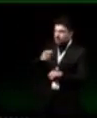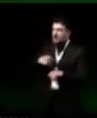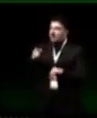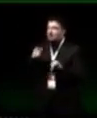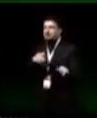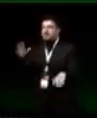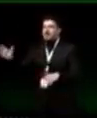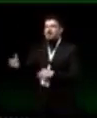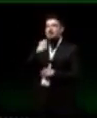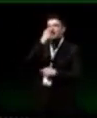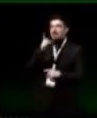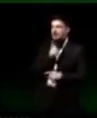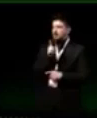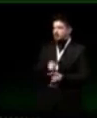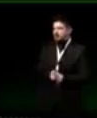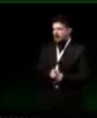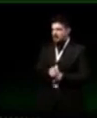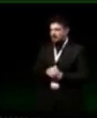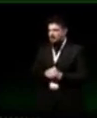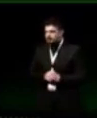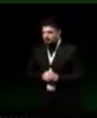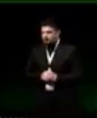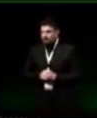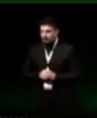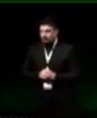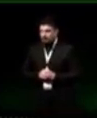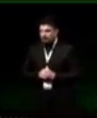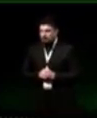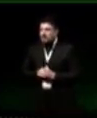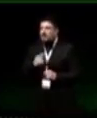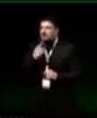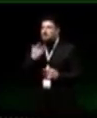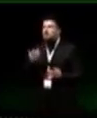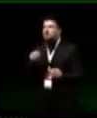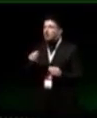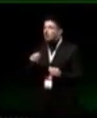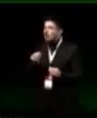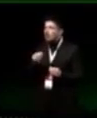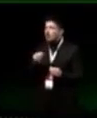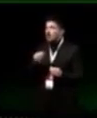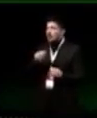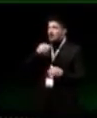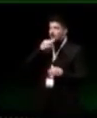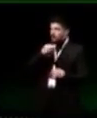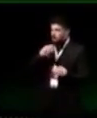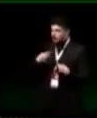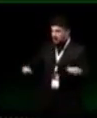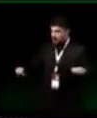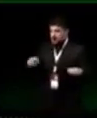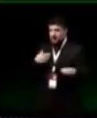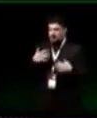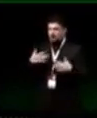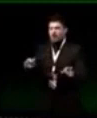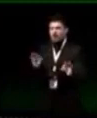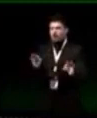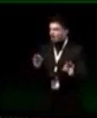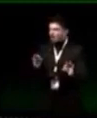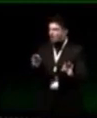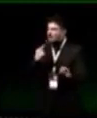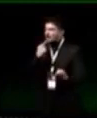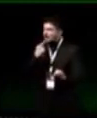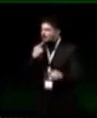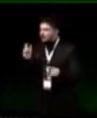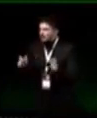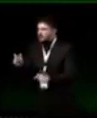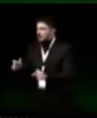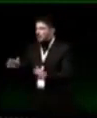salvo. Ciò che non erano riusciti a fare i professionisti fanno i dilettanti. Ciò che non erano riusciti